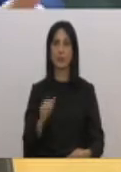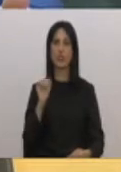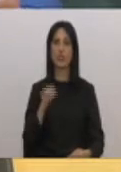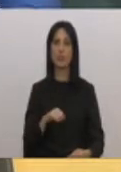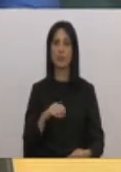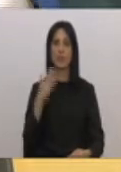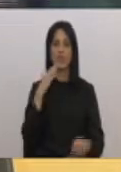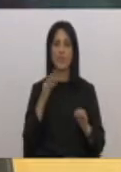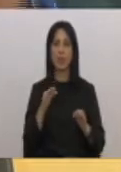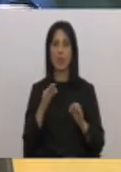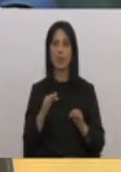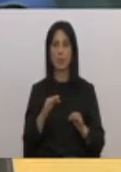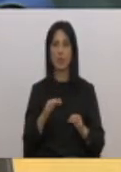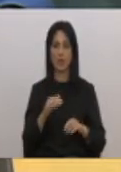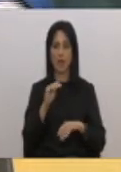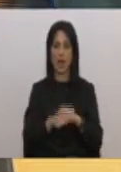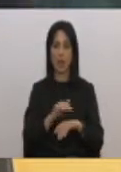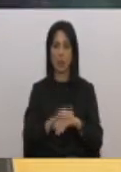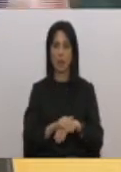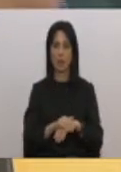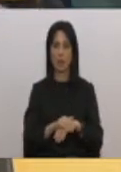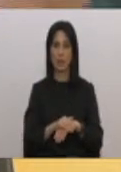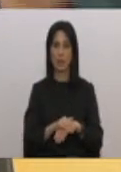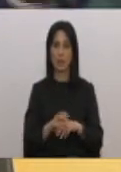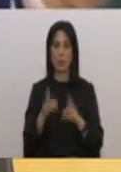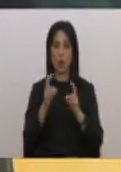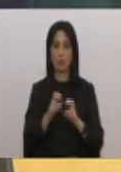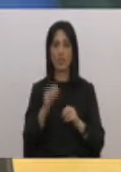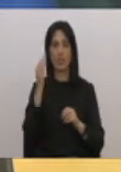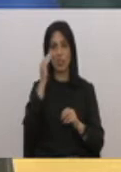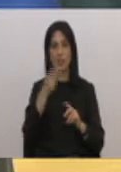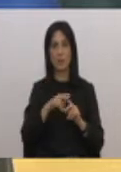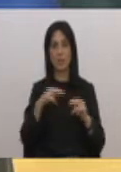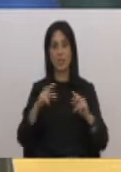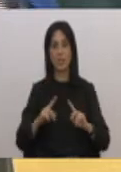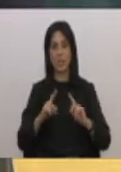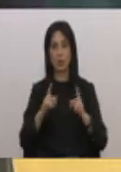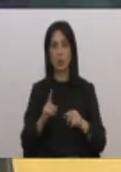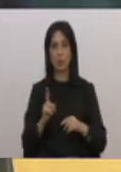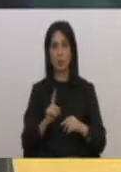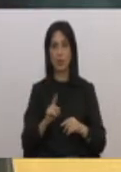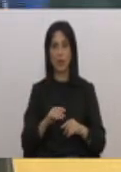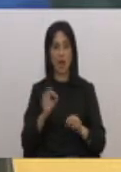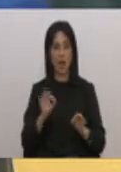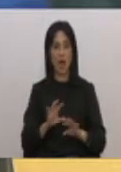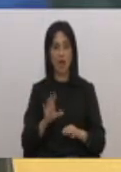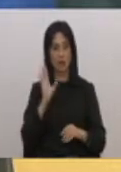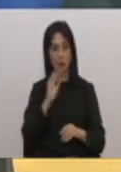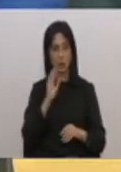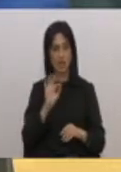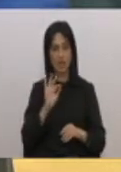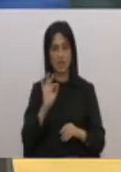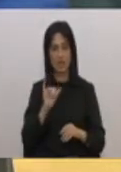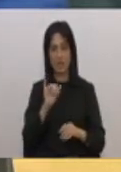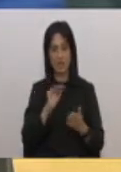როგორ შეიძლება სამართლებრივად არგუმენტი მოიყვანოთ თითქოს და იმის დასტურათ, რომ არასწორად, როდესაც სადმე